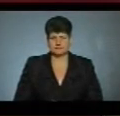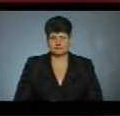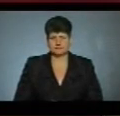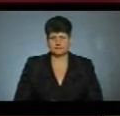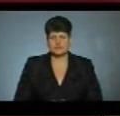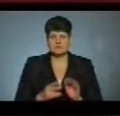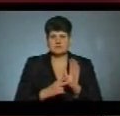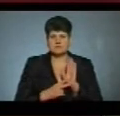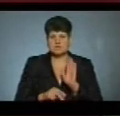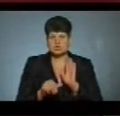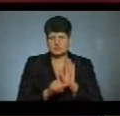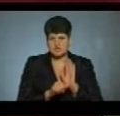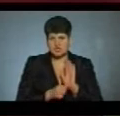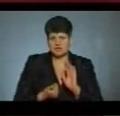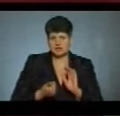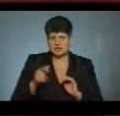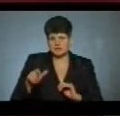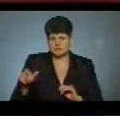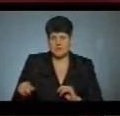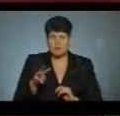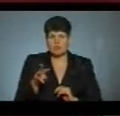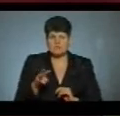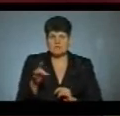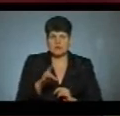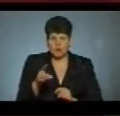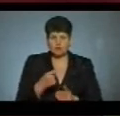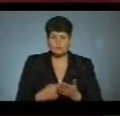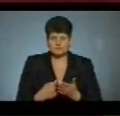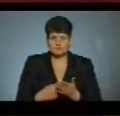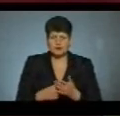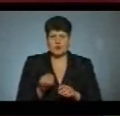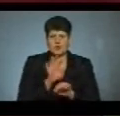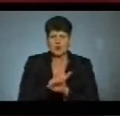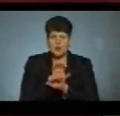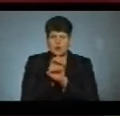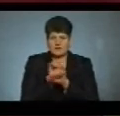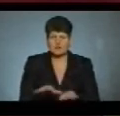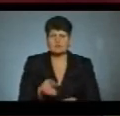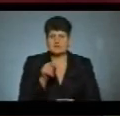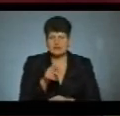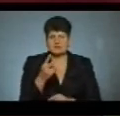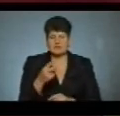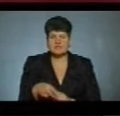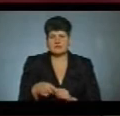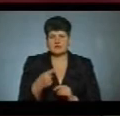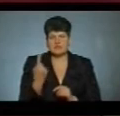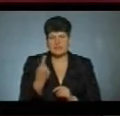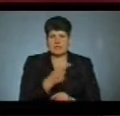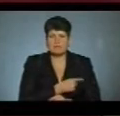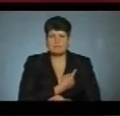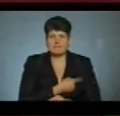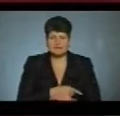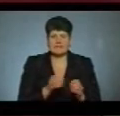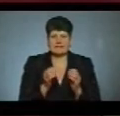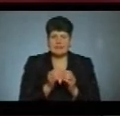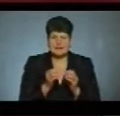У 76 жителів Монастириського району підтвердили коронавірус. Із них 21 медик Монастириської районної лікарні та